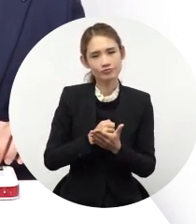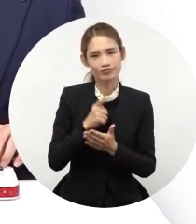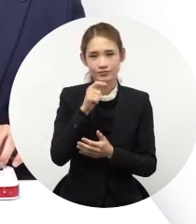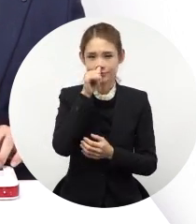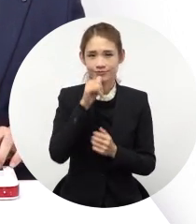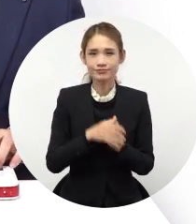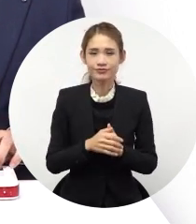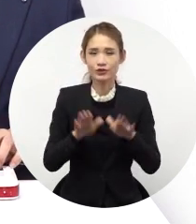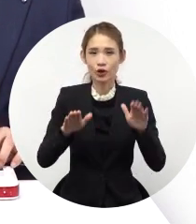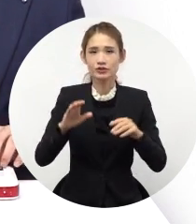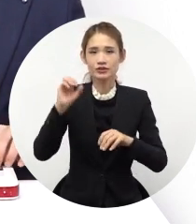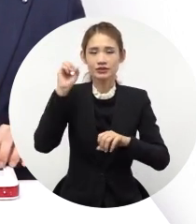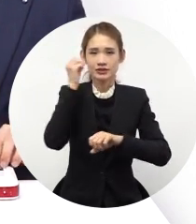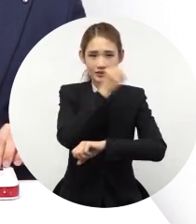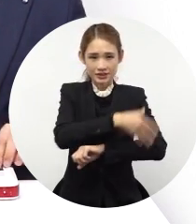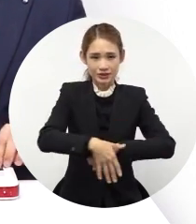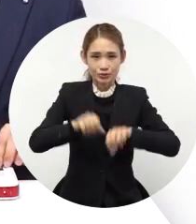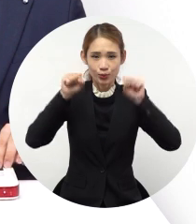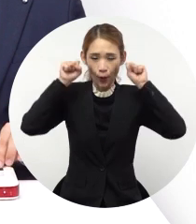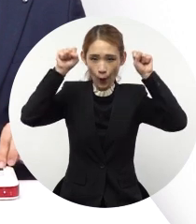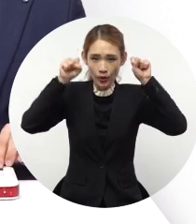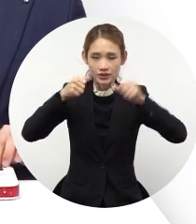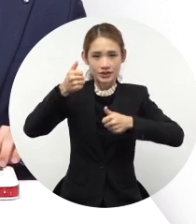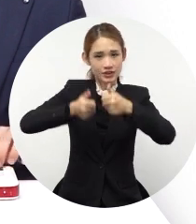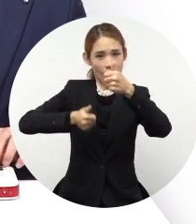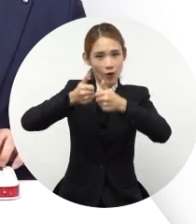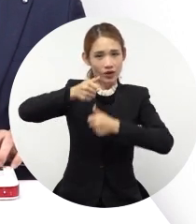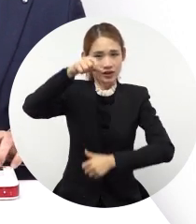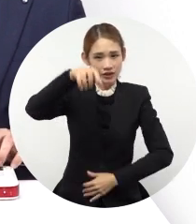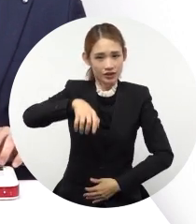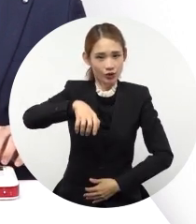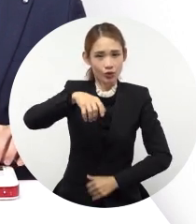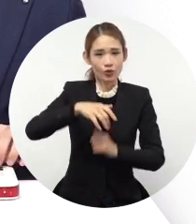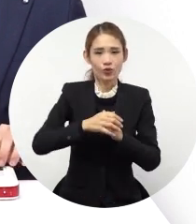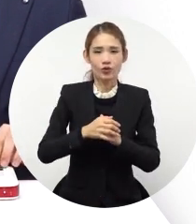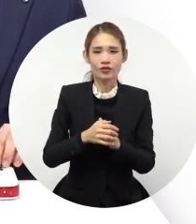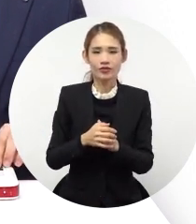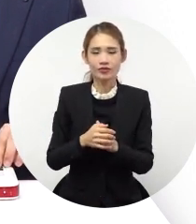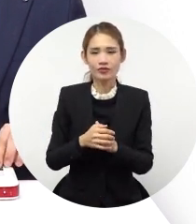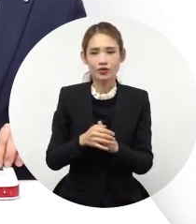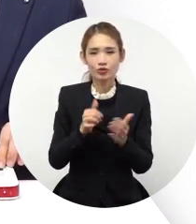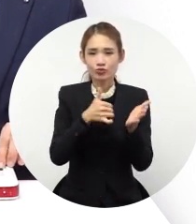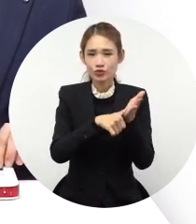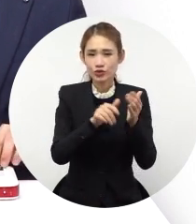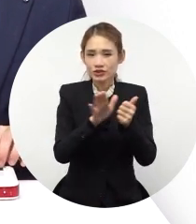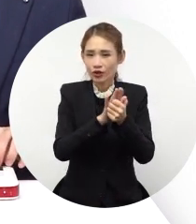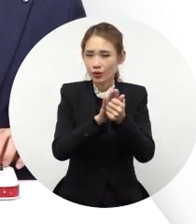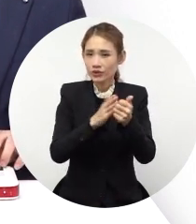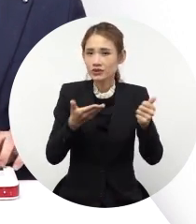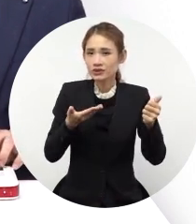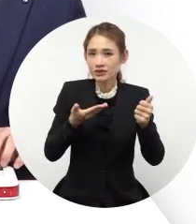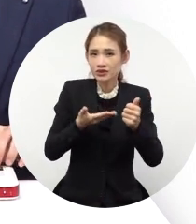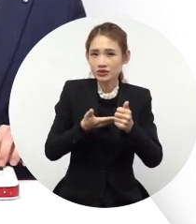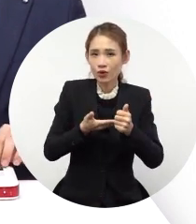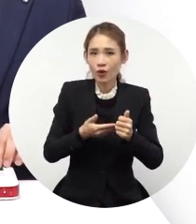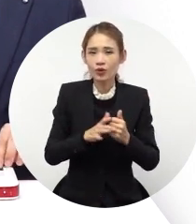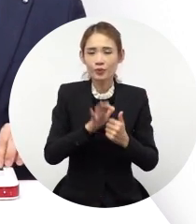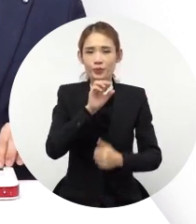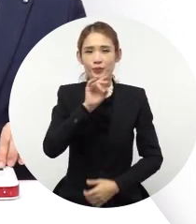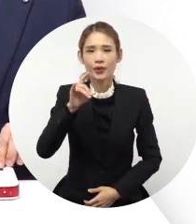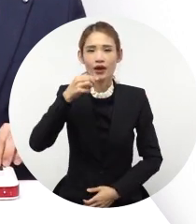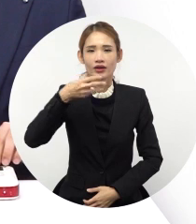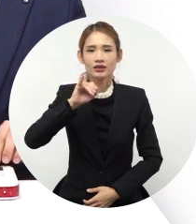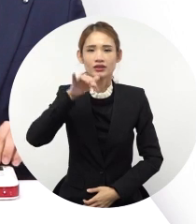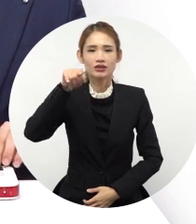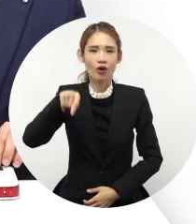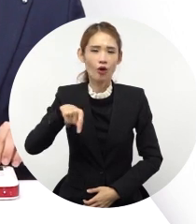있습니다. 현재 스포츠 경기가 열리는 공간에서의 물리적 그리고 서비스적 지원 이런 부분들의 배리어프리